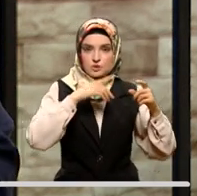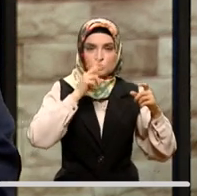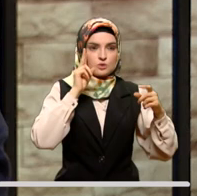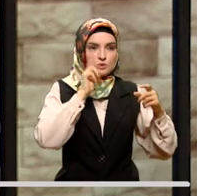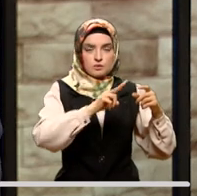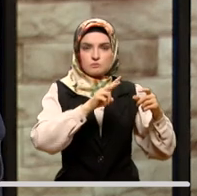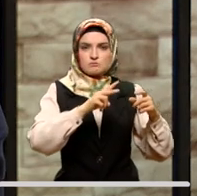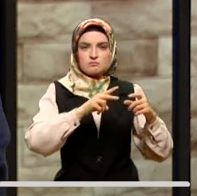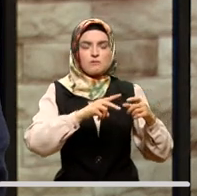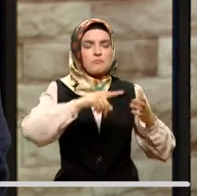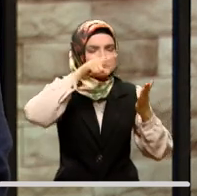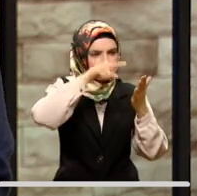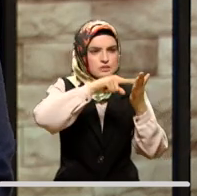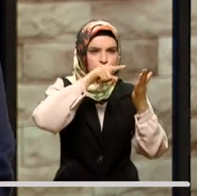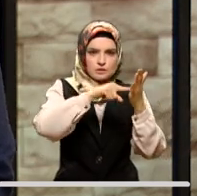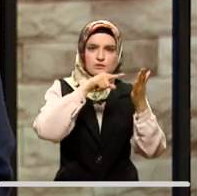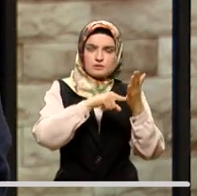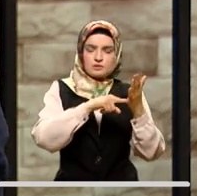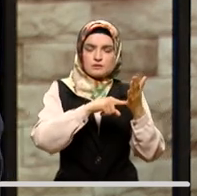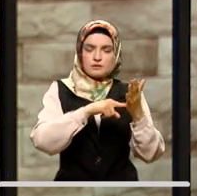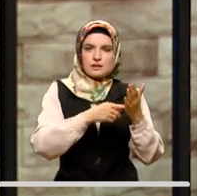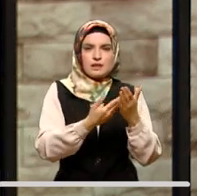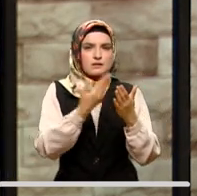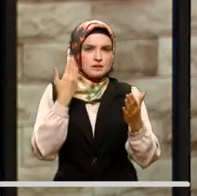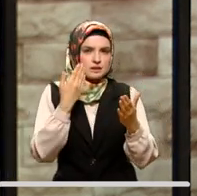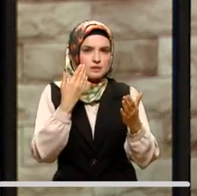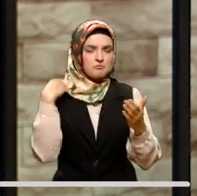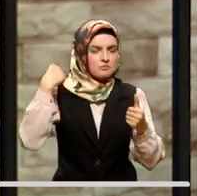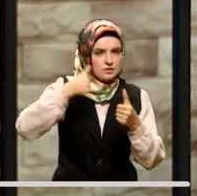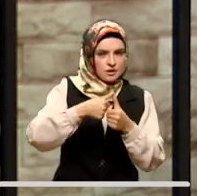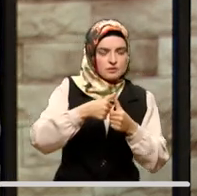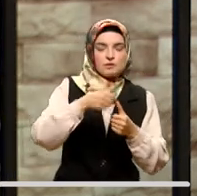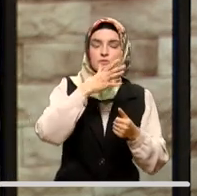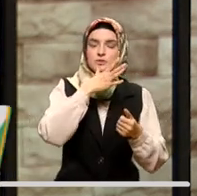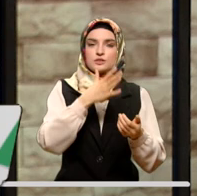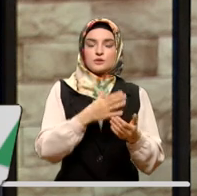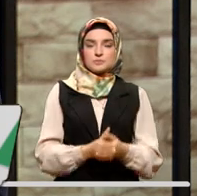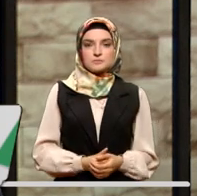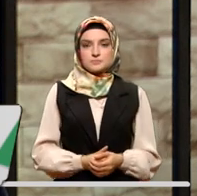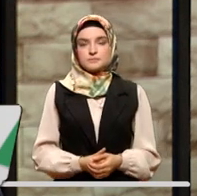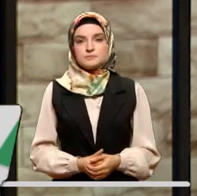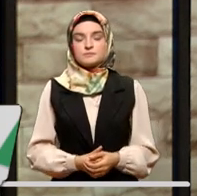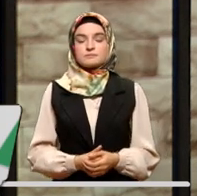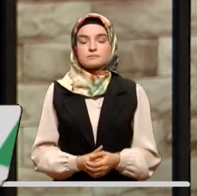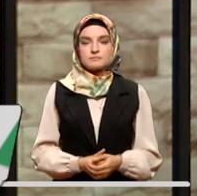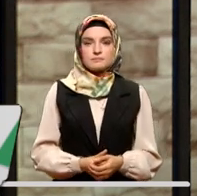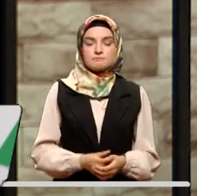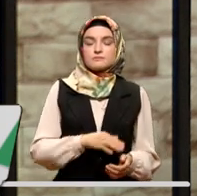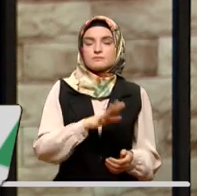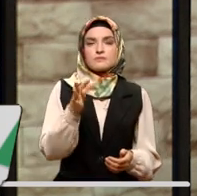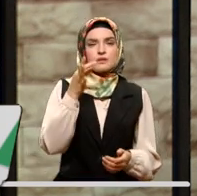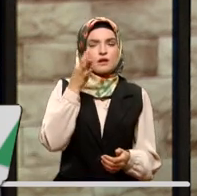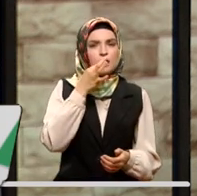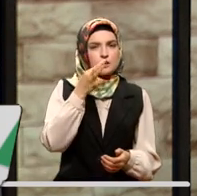var tabii, tıklıyor. Evet. Geri gelmeyi biliyor. Yani ya. Tekrar seyretmeyi biliyor. Şimdi biz her şeyden haberdar olabilen bu